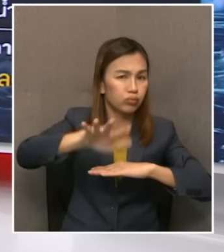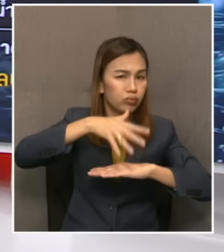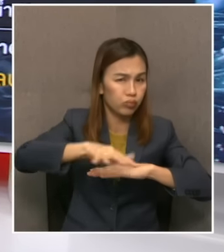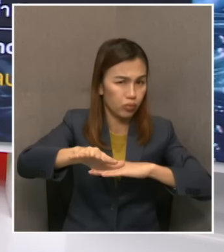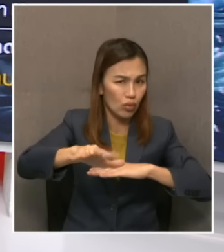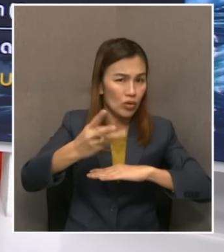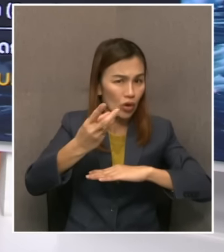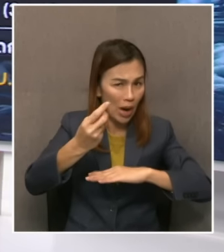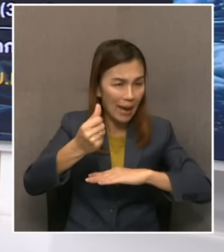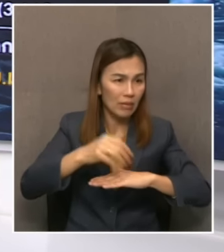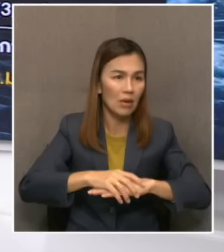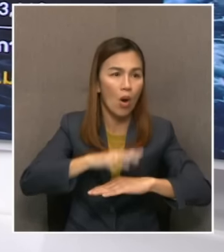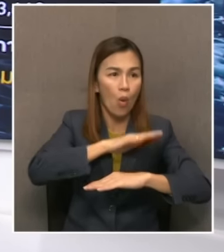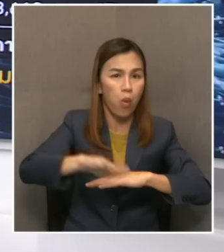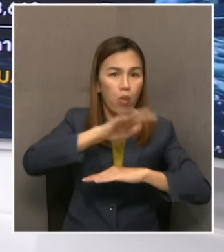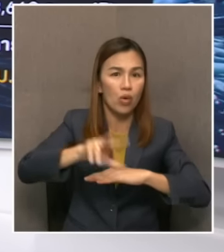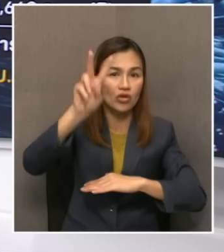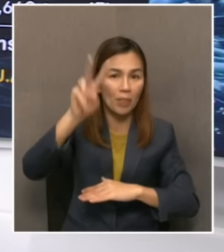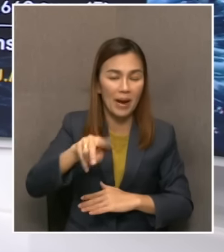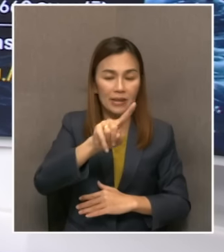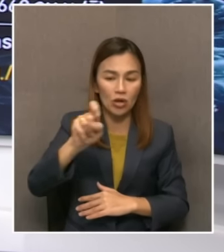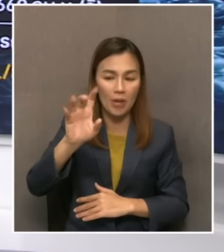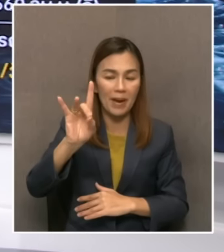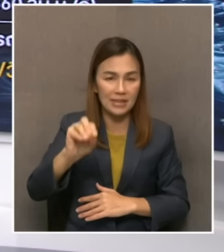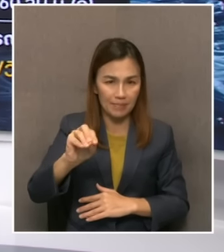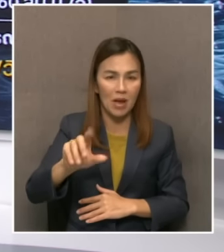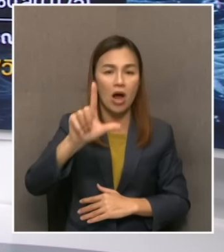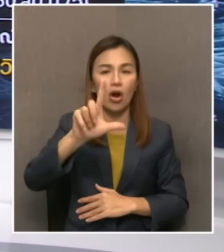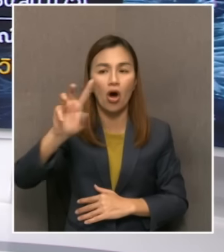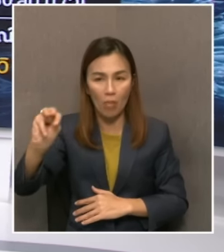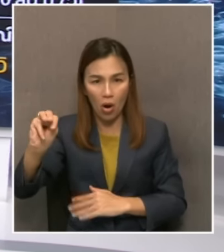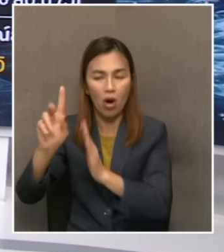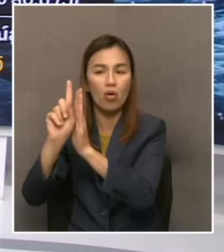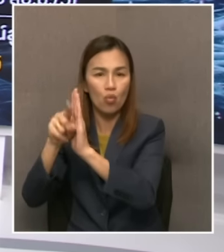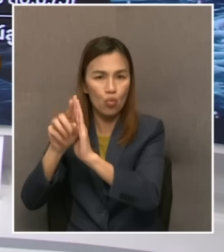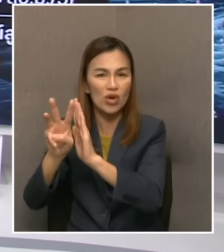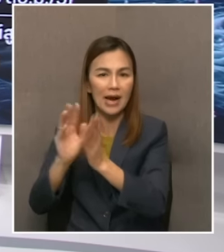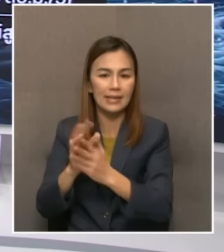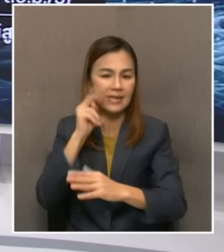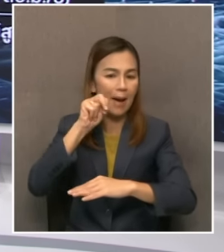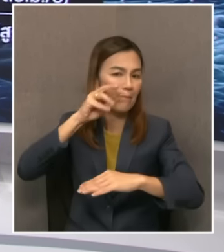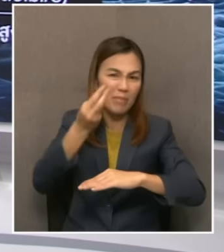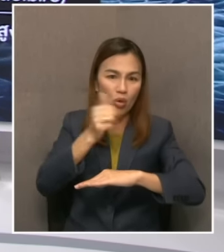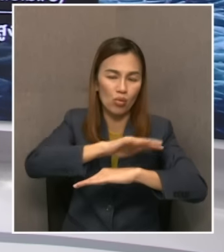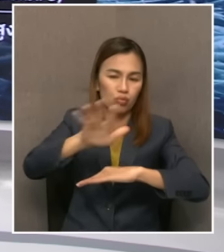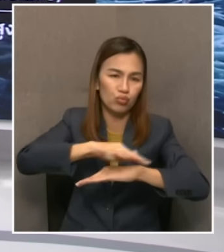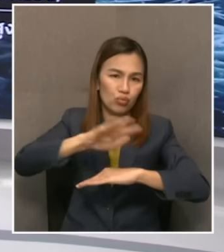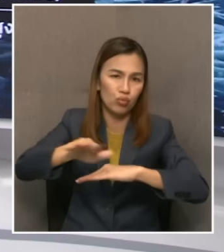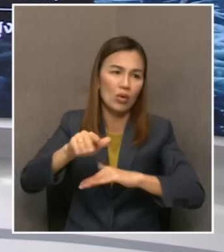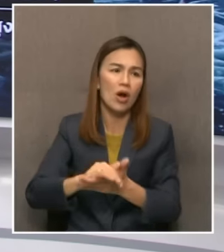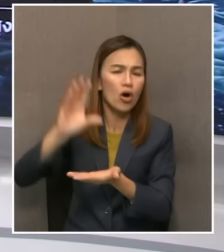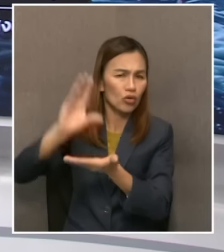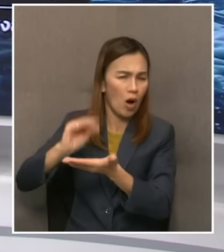ขึ้นไปอยู่ที่ 2,180 ลูกบาศก์เมตรต่อวินาทีตัวเลขนี้มีความสำคัญอย่างไรนะคะตัวเล